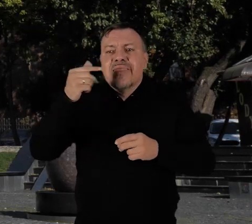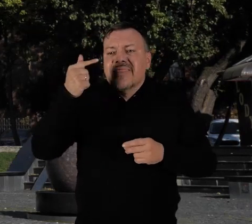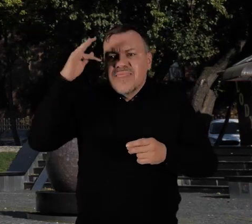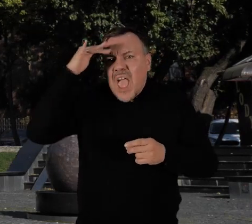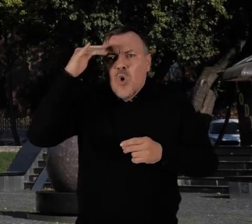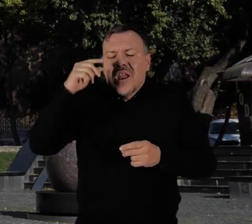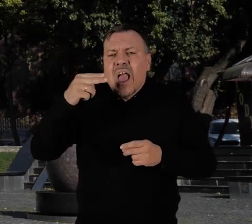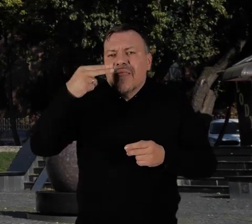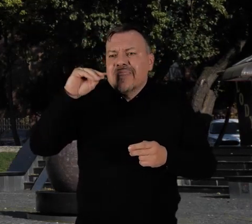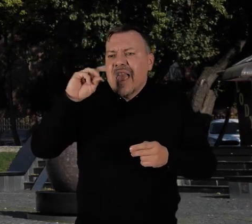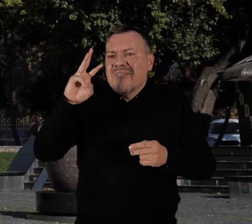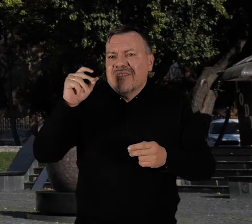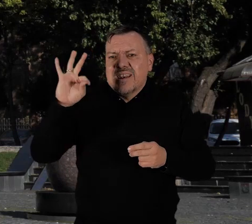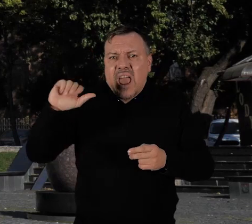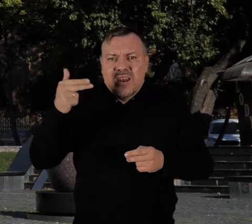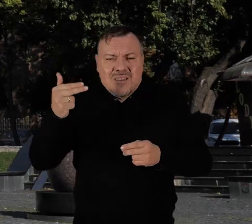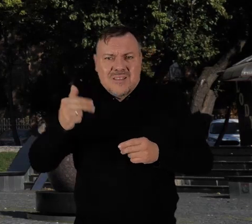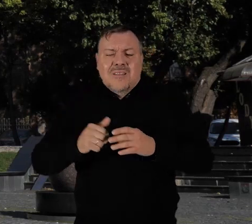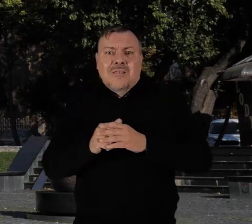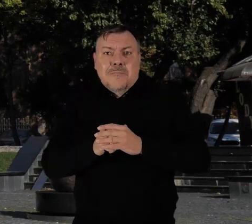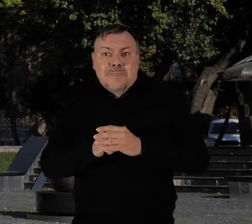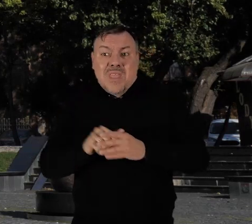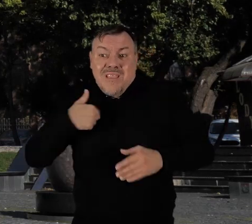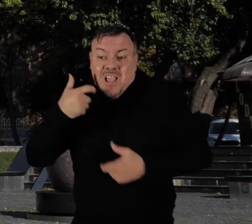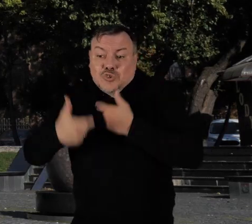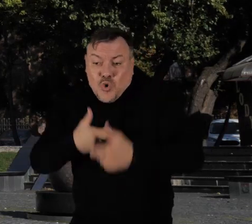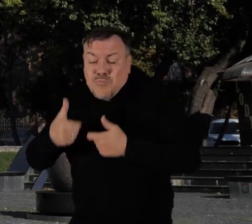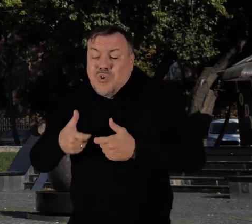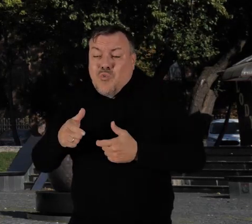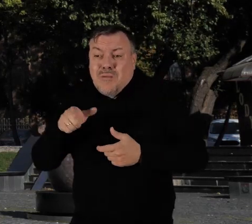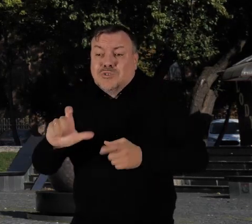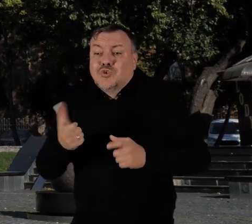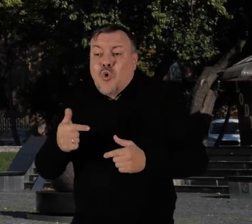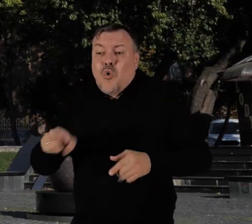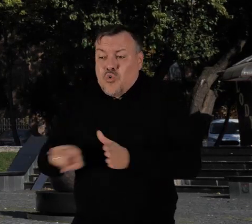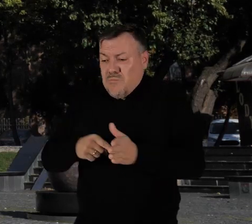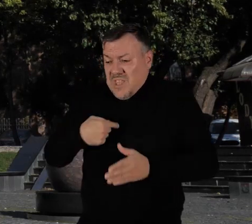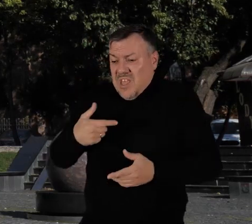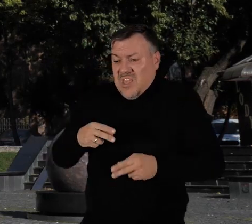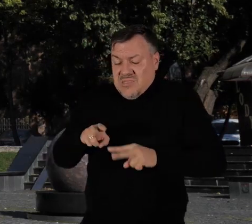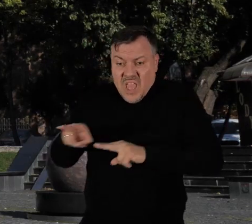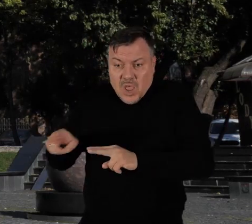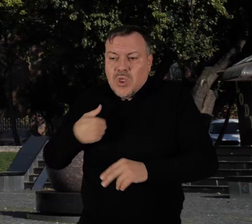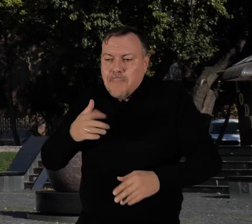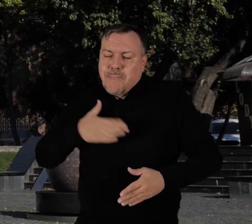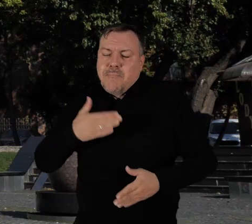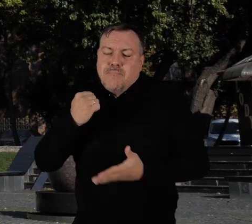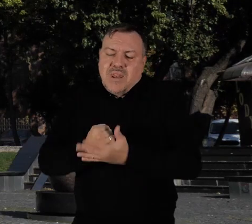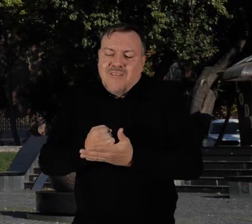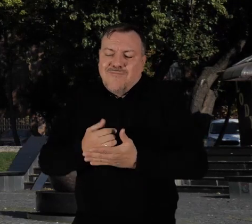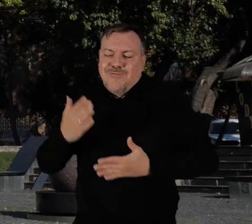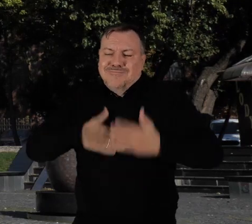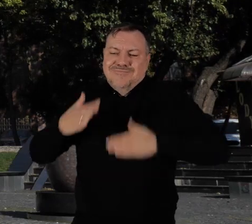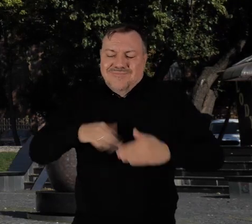w udziale, także ma swoje miejsce w tym wielkim planie. Zrobiłem, co do mnie należy i mam prawo się z tego cieszyć. Umiejmy